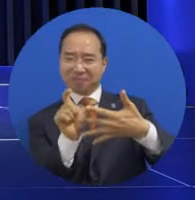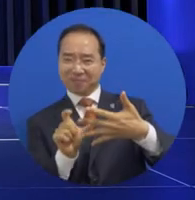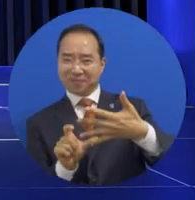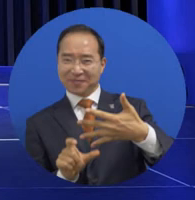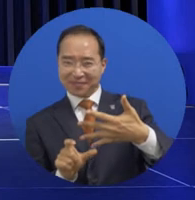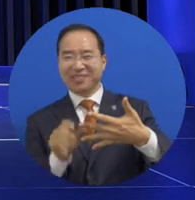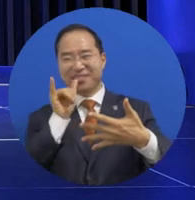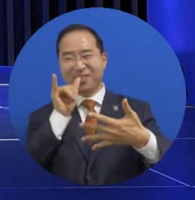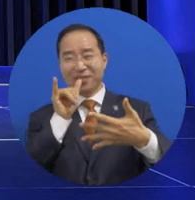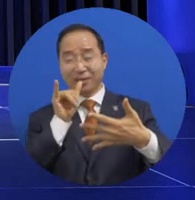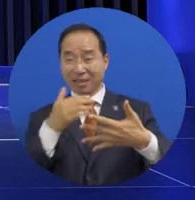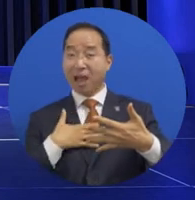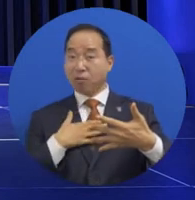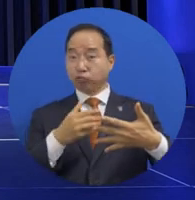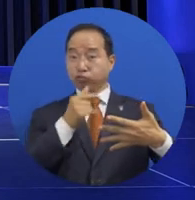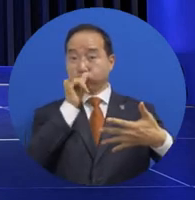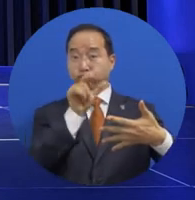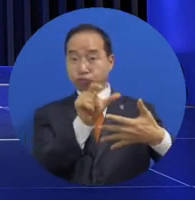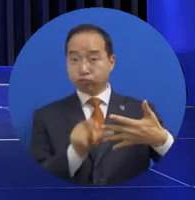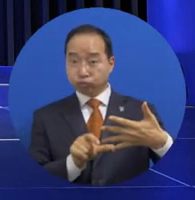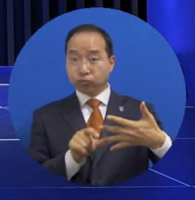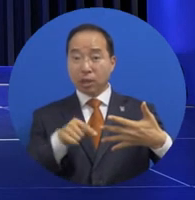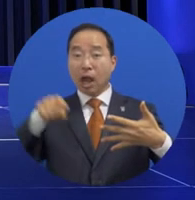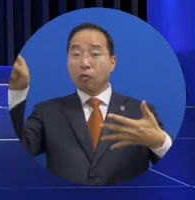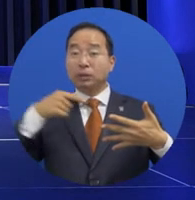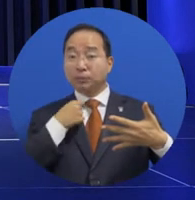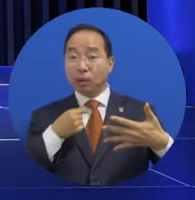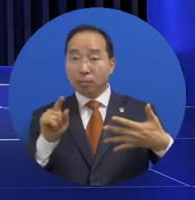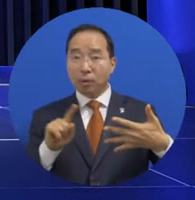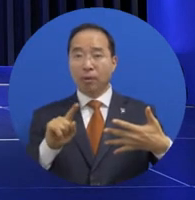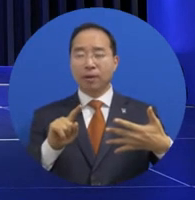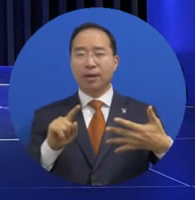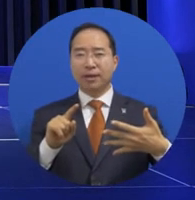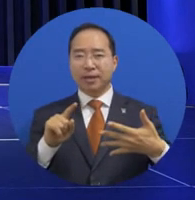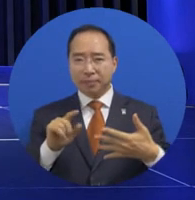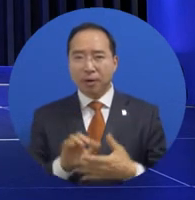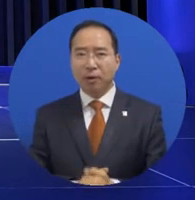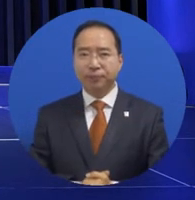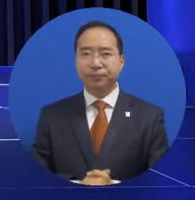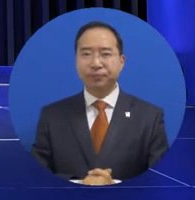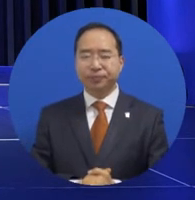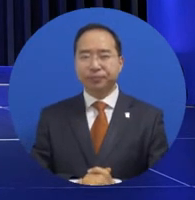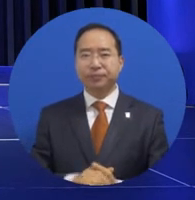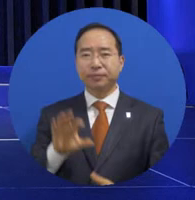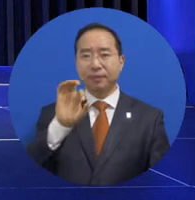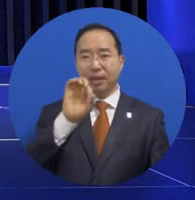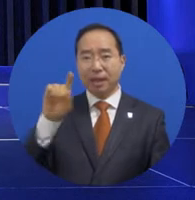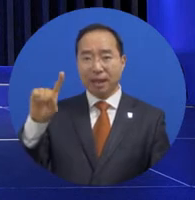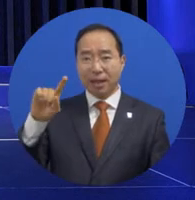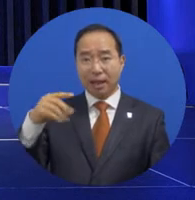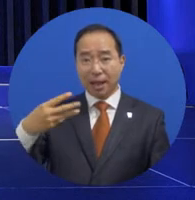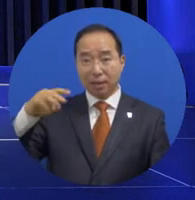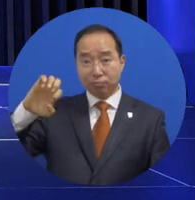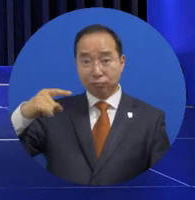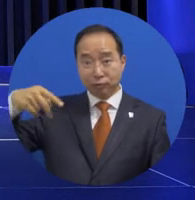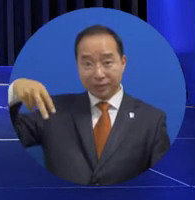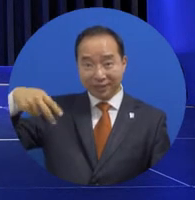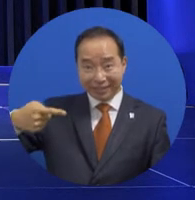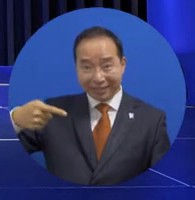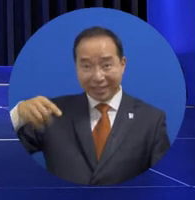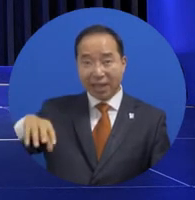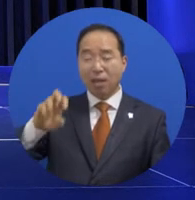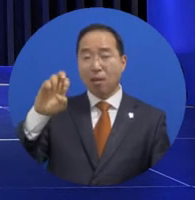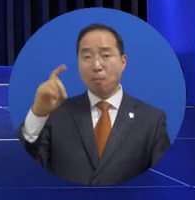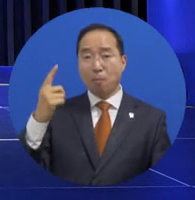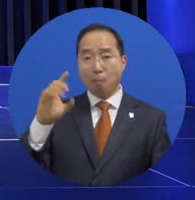저한테도 버킷리스트가 있었습니다. 어디냐면요. 몽블랑이요. 알프스의 한 코스인데요. 저는